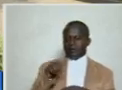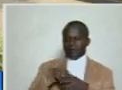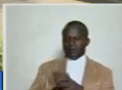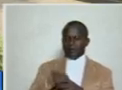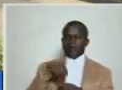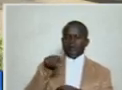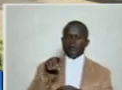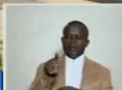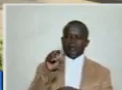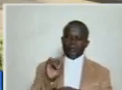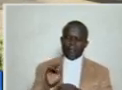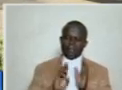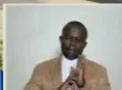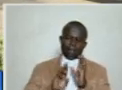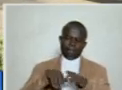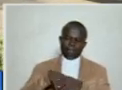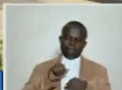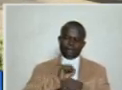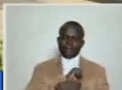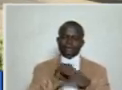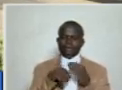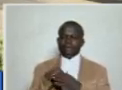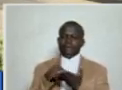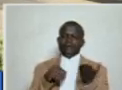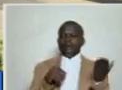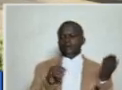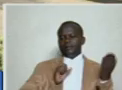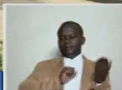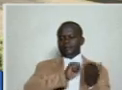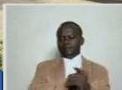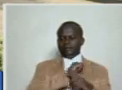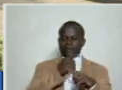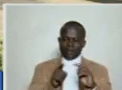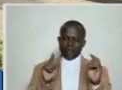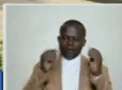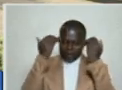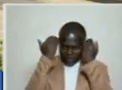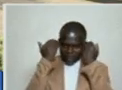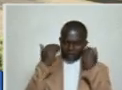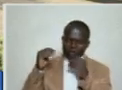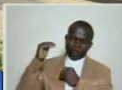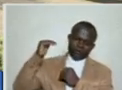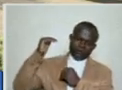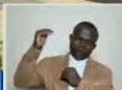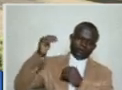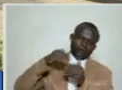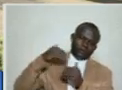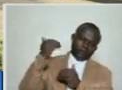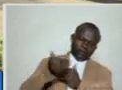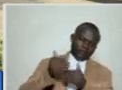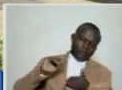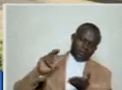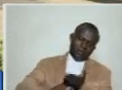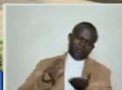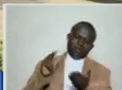ishyaka PDI bari hagararira nk'abasenateri mu mutwe wa Sena. Ariko urukiko rw'Ikirenga nyuma yaho rwemereje